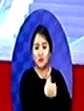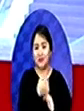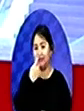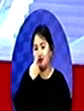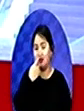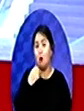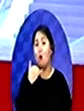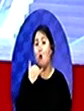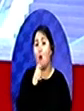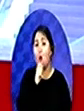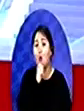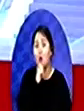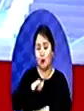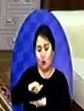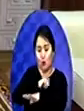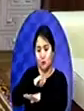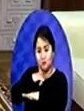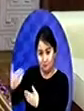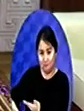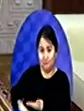хүрээнд нэмж гаргахаар боллоо.